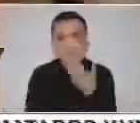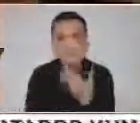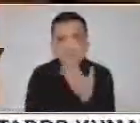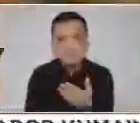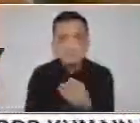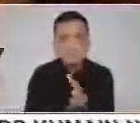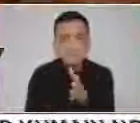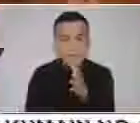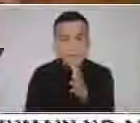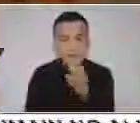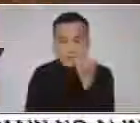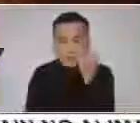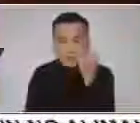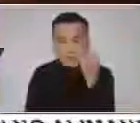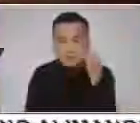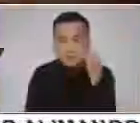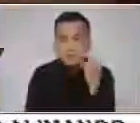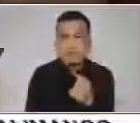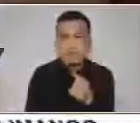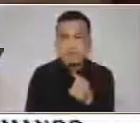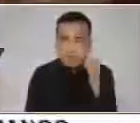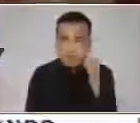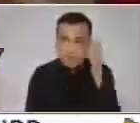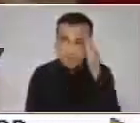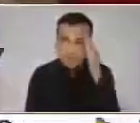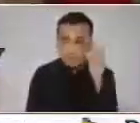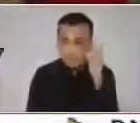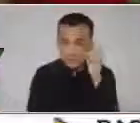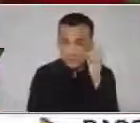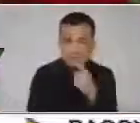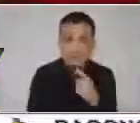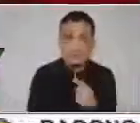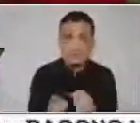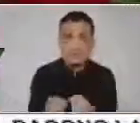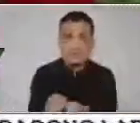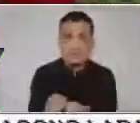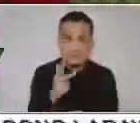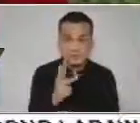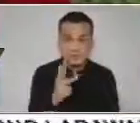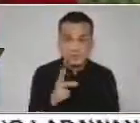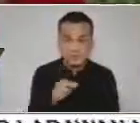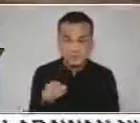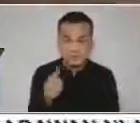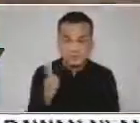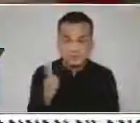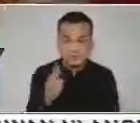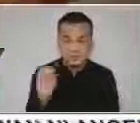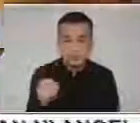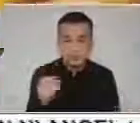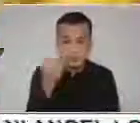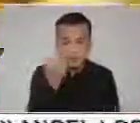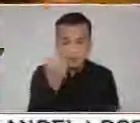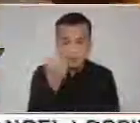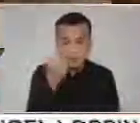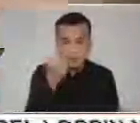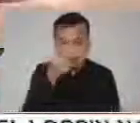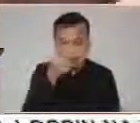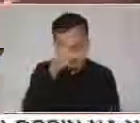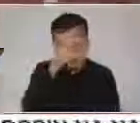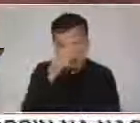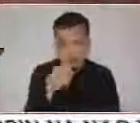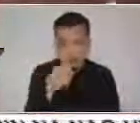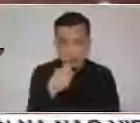Eto, kuya, oh. Dati po nasa 100 hanggang 120. So, bumaba po. Ang kalamansi natin, mahal pa